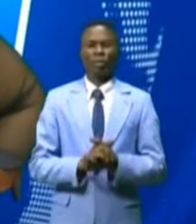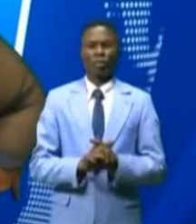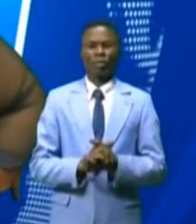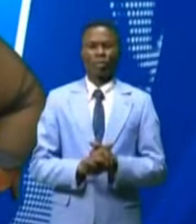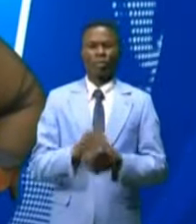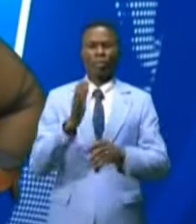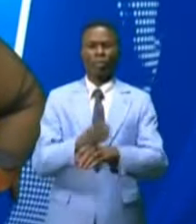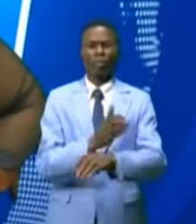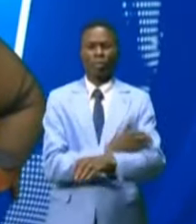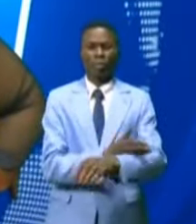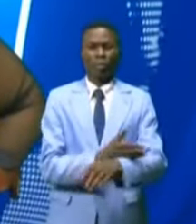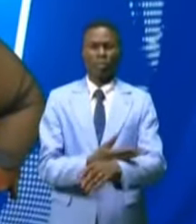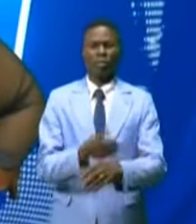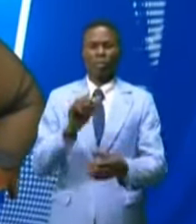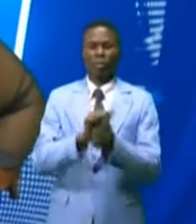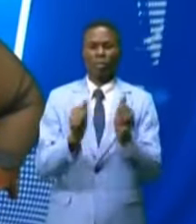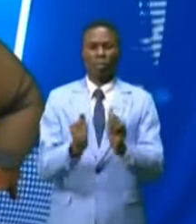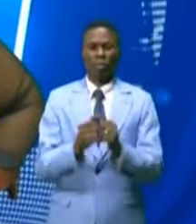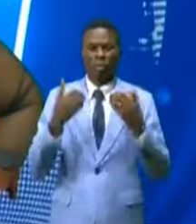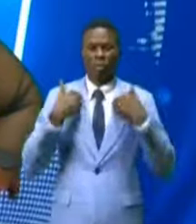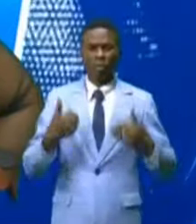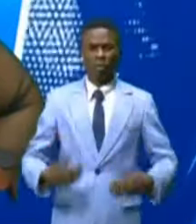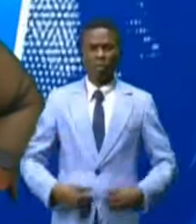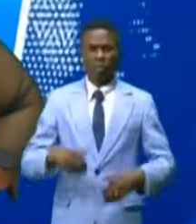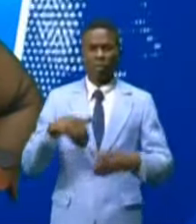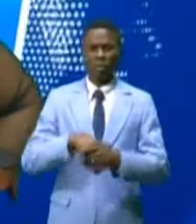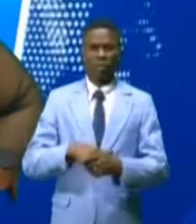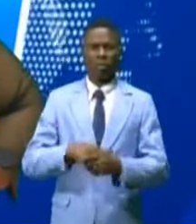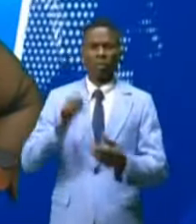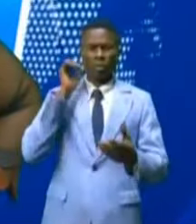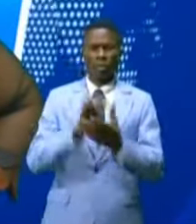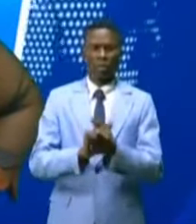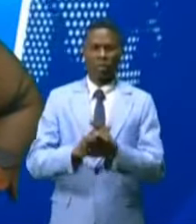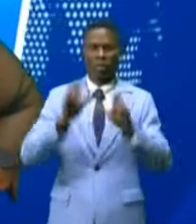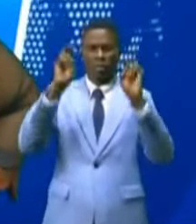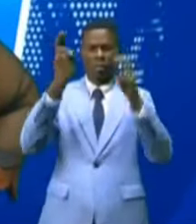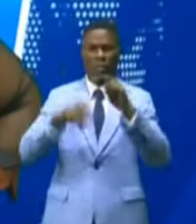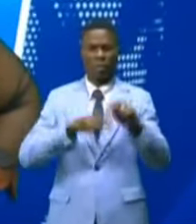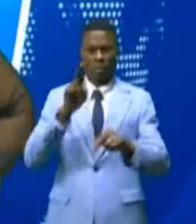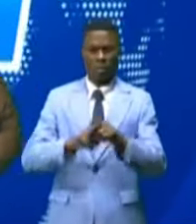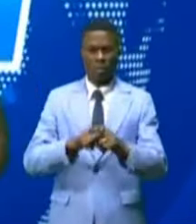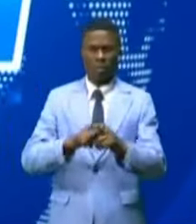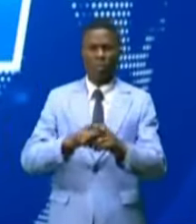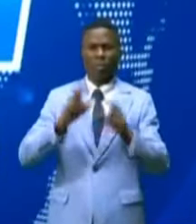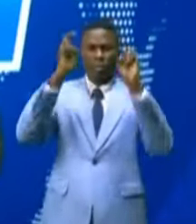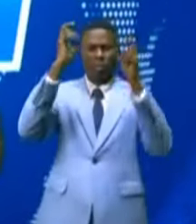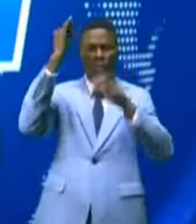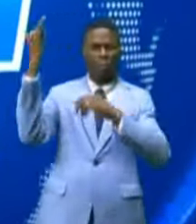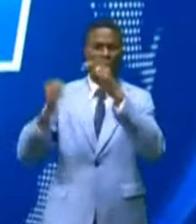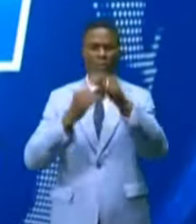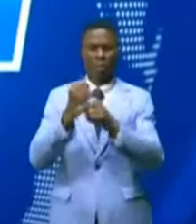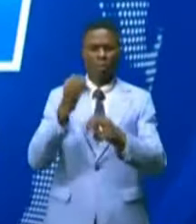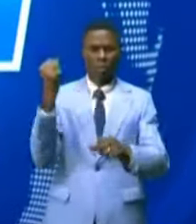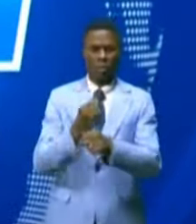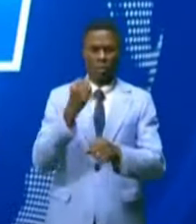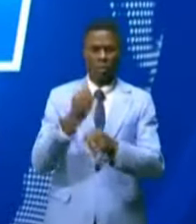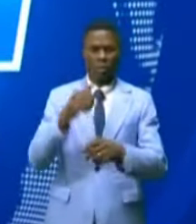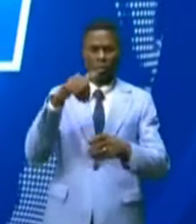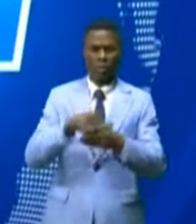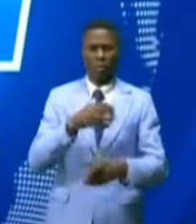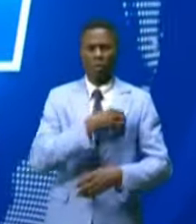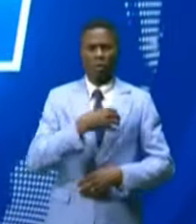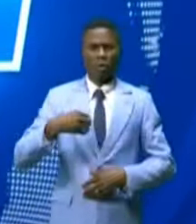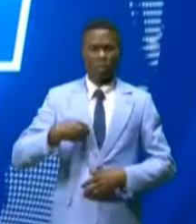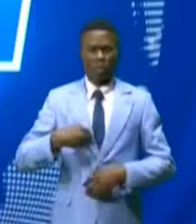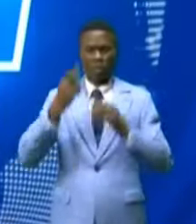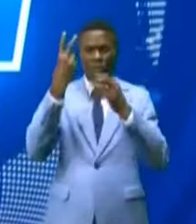Accroître les ressources de la femme dans la paix, ce thème national qui emboîte le pas au thème international sur investir dans la femme. Ces